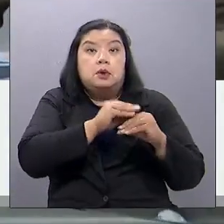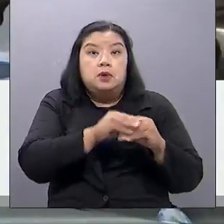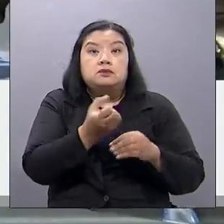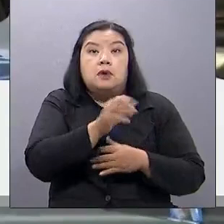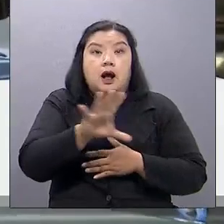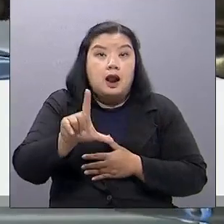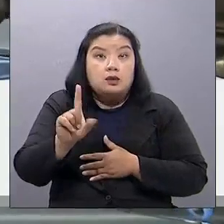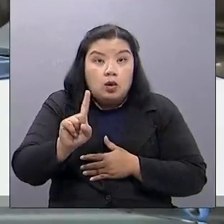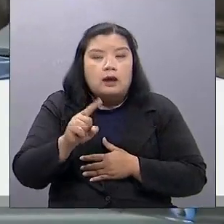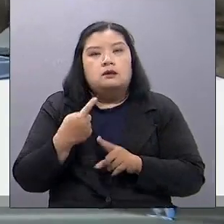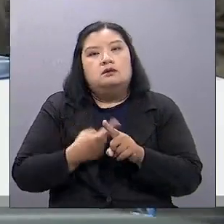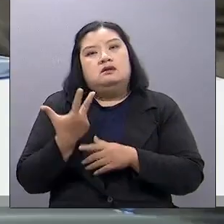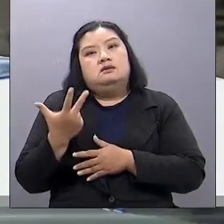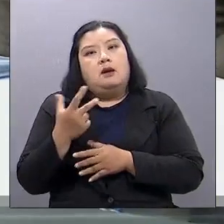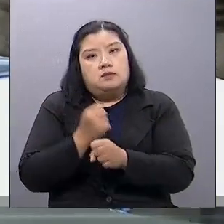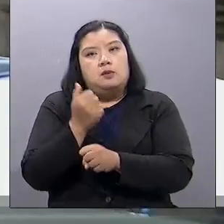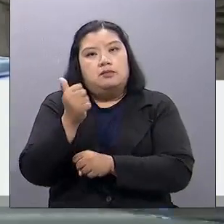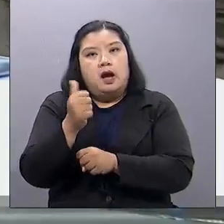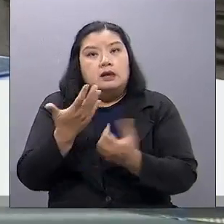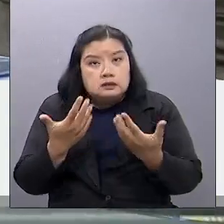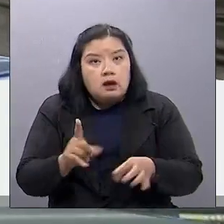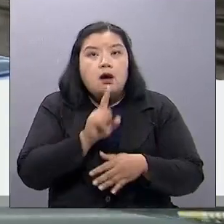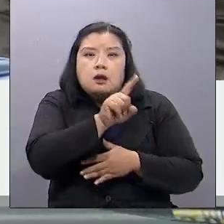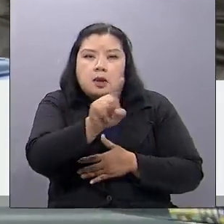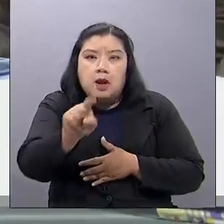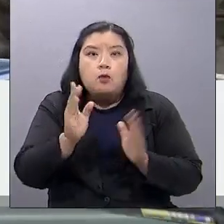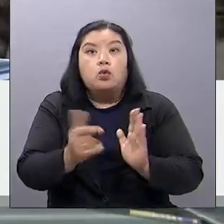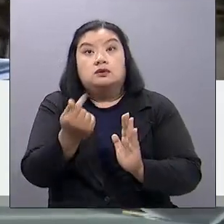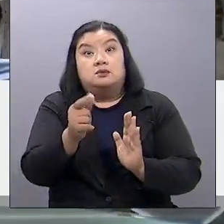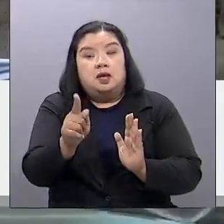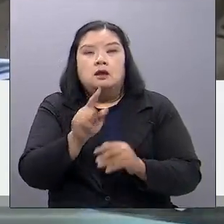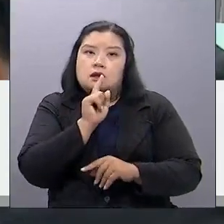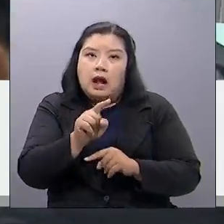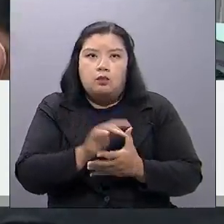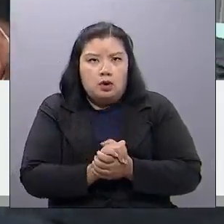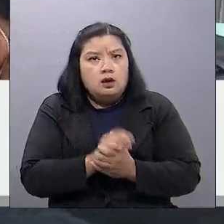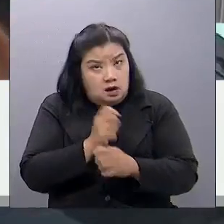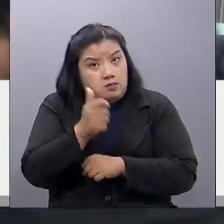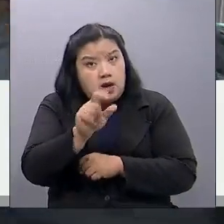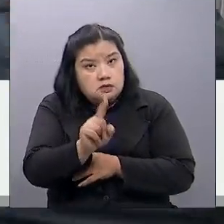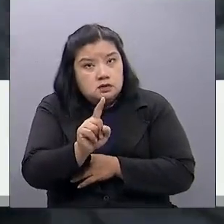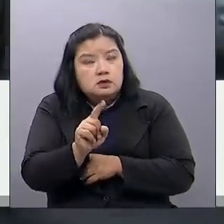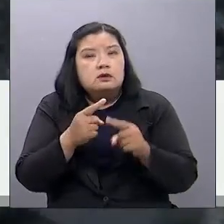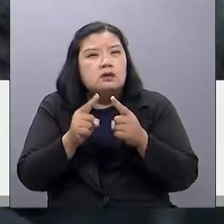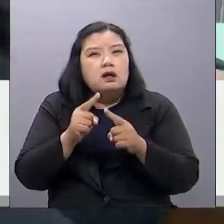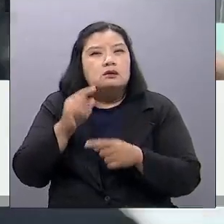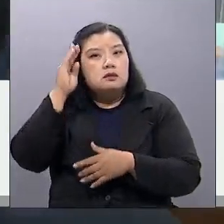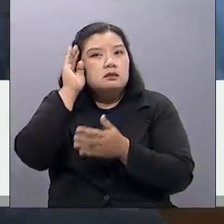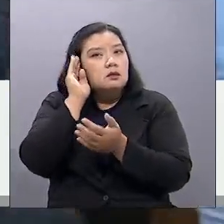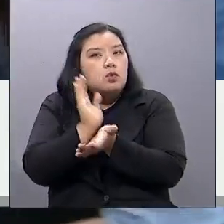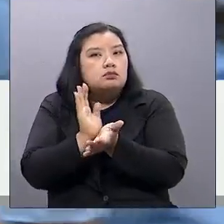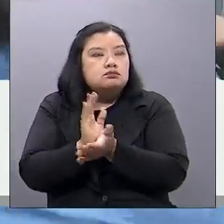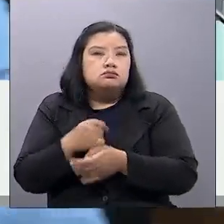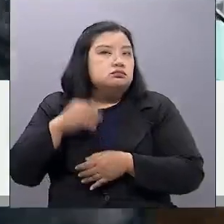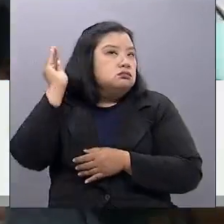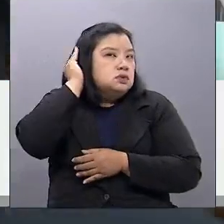ว่าหลังจากที่สอบปากคำผู้ต้องหาทั้ง11คนยืนยันว่าแผนดำเนินธุรกิจนี้ทำได้จริงแต่ตำรวจก็ยังไม่ปักใจเชื่อใน